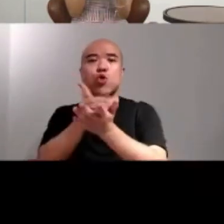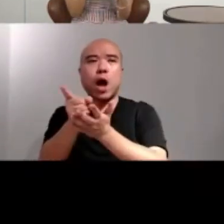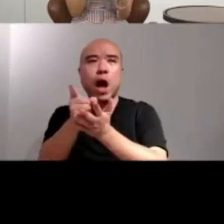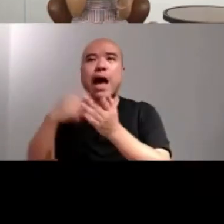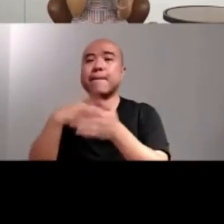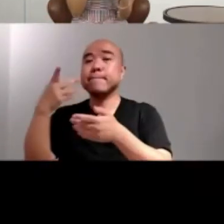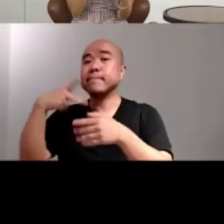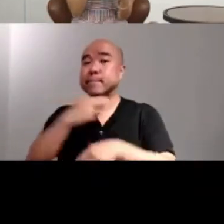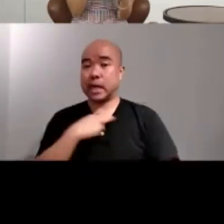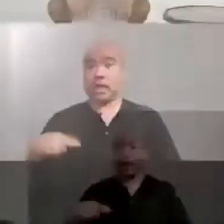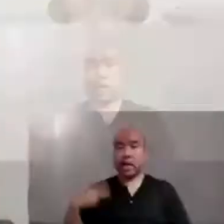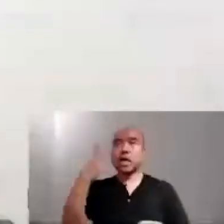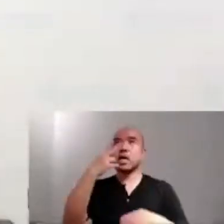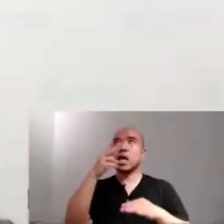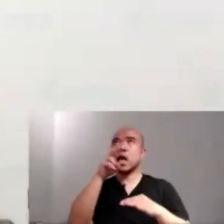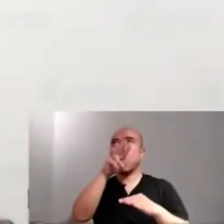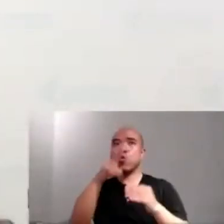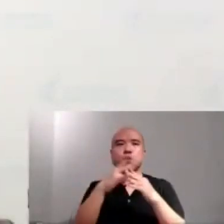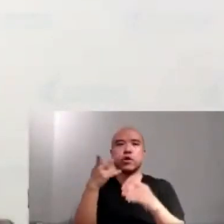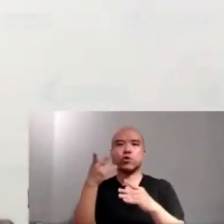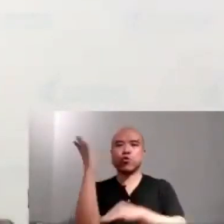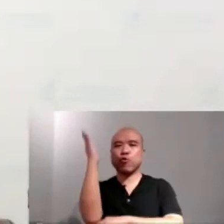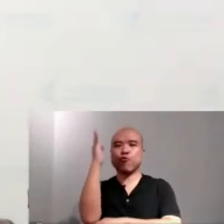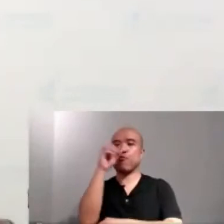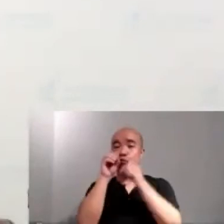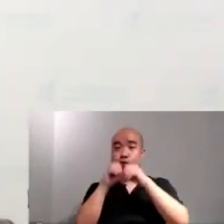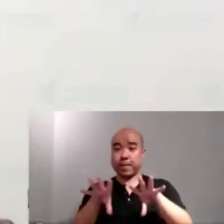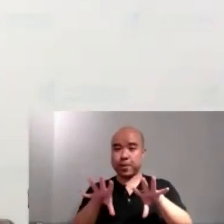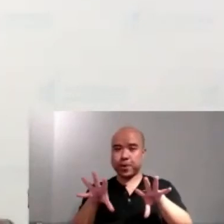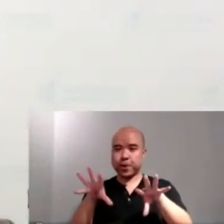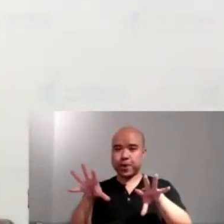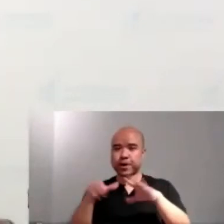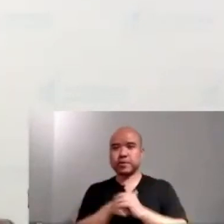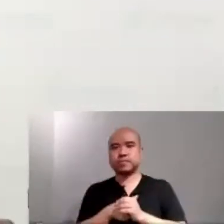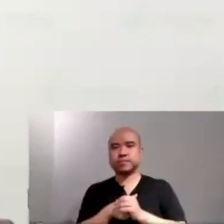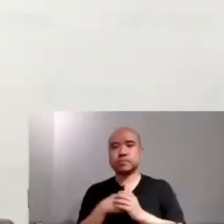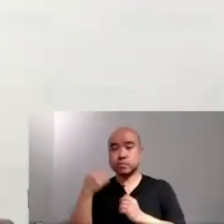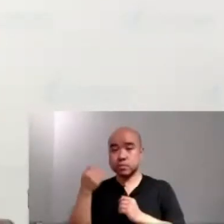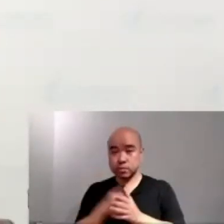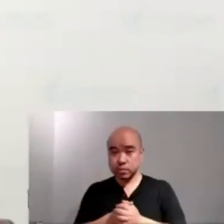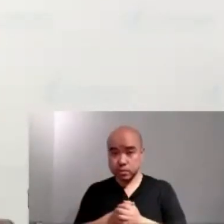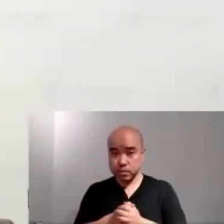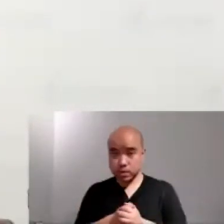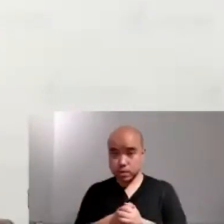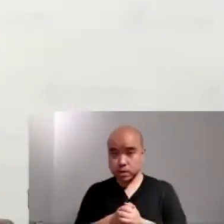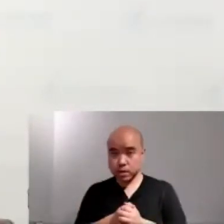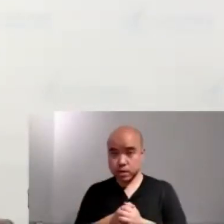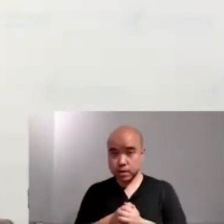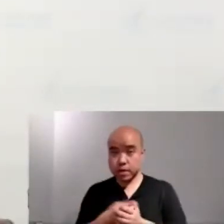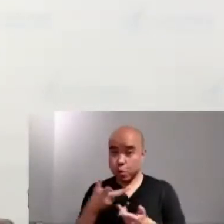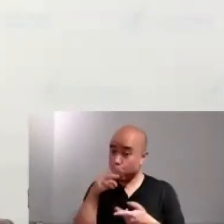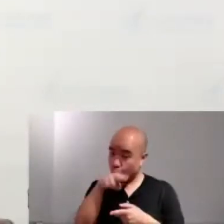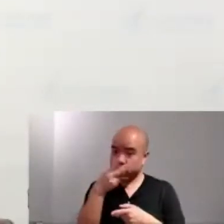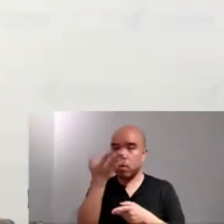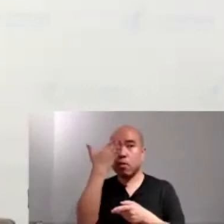当时咧，各国嘅领事啊、大使咧都同我喺埋一齐，我仲好荣幸咁样邀请到当时嘅而家嘅习大大，当时